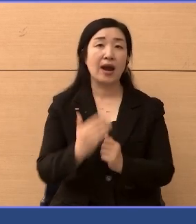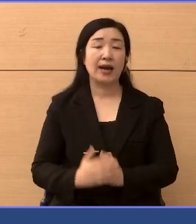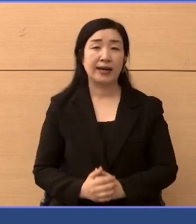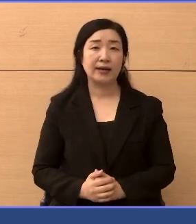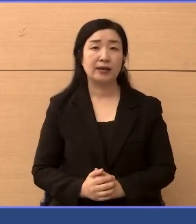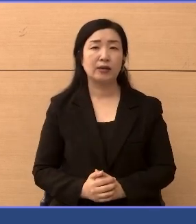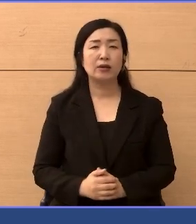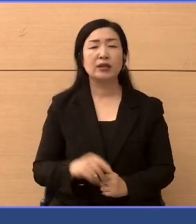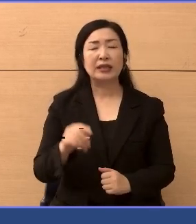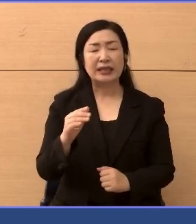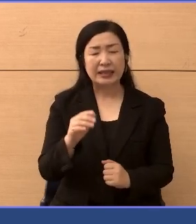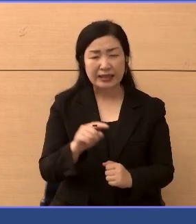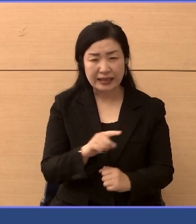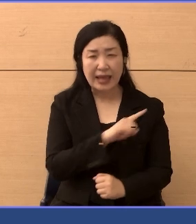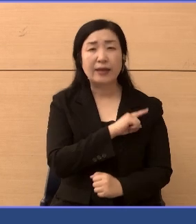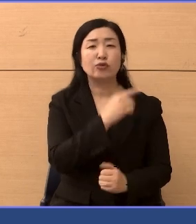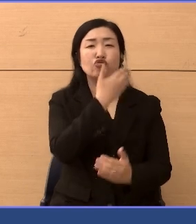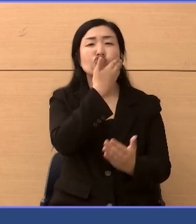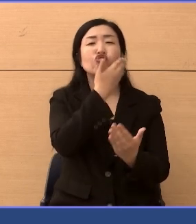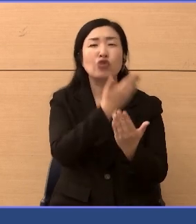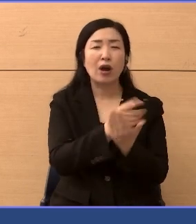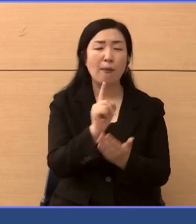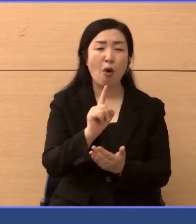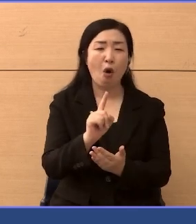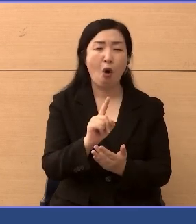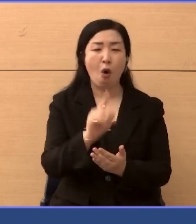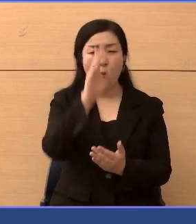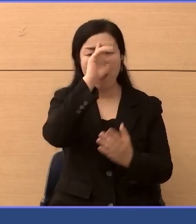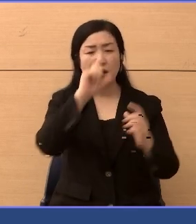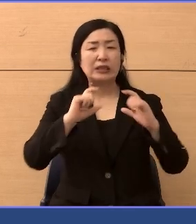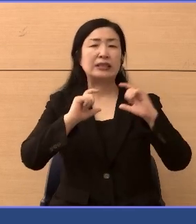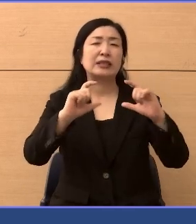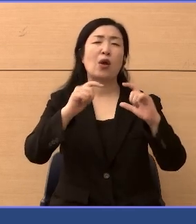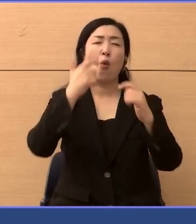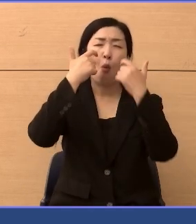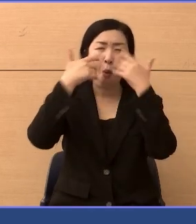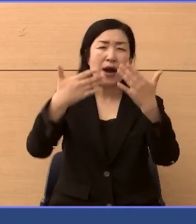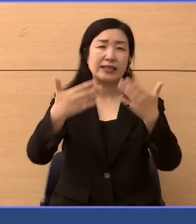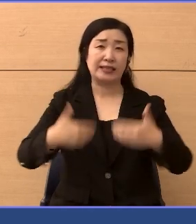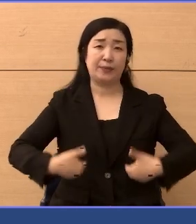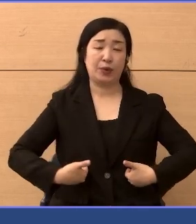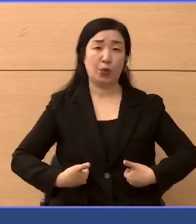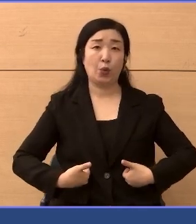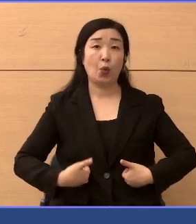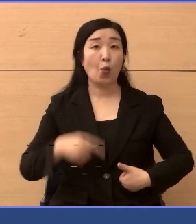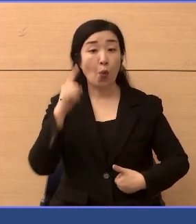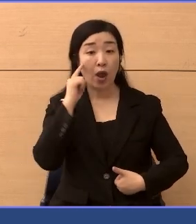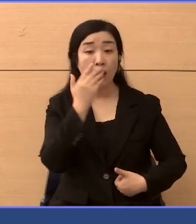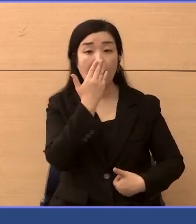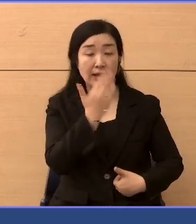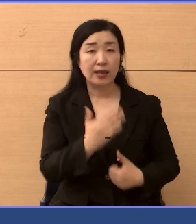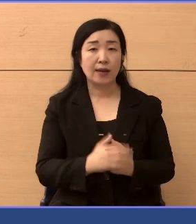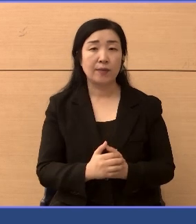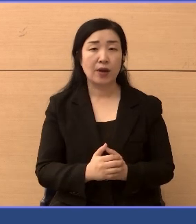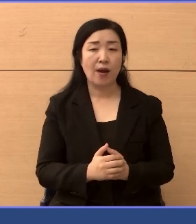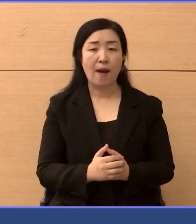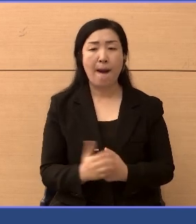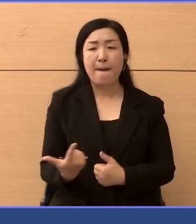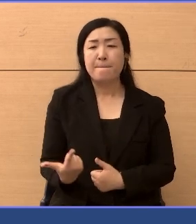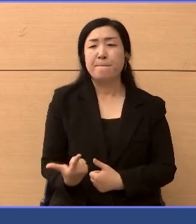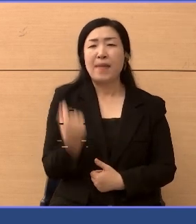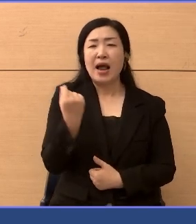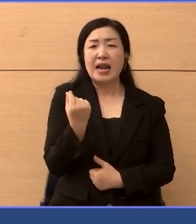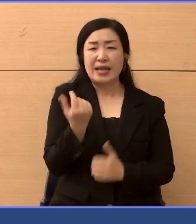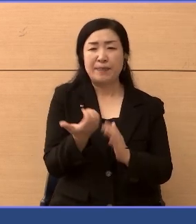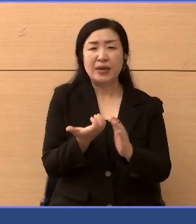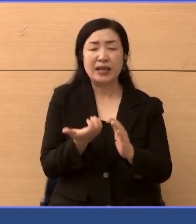that 때문에 a 굉장히 중요한 것은 diagnosis 일단 is 진단을 정확히 내리는 게 made 필요할 as 텐데요. early in development as 가능한 한 possible. 조기 Because without